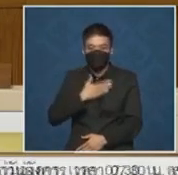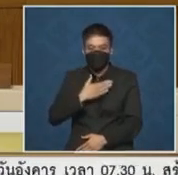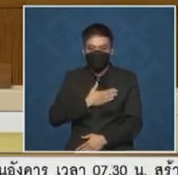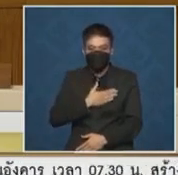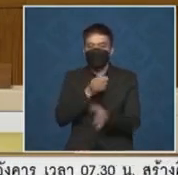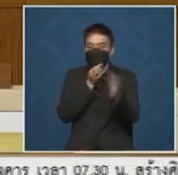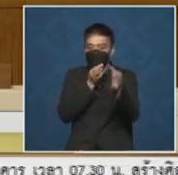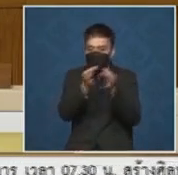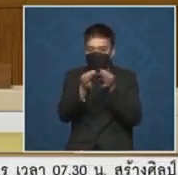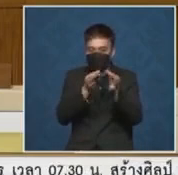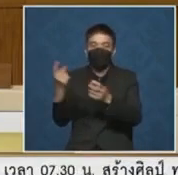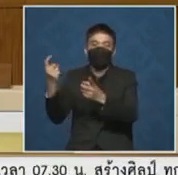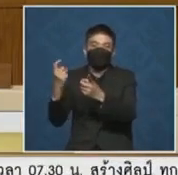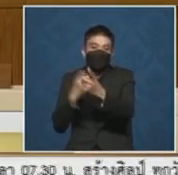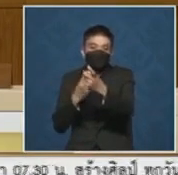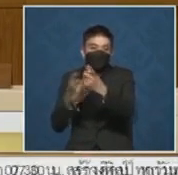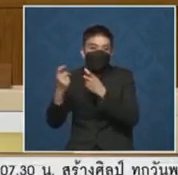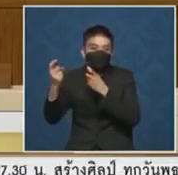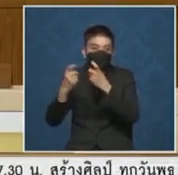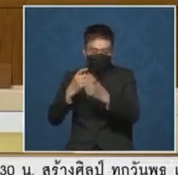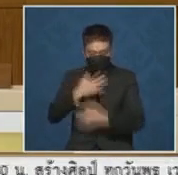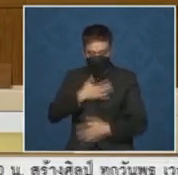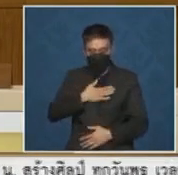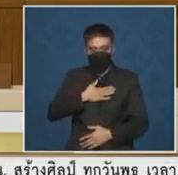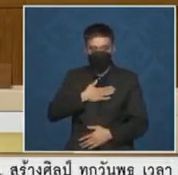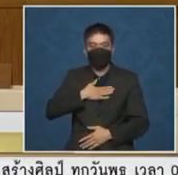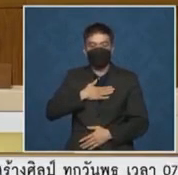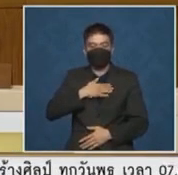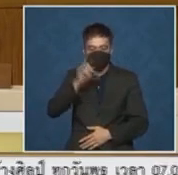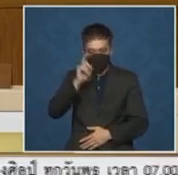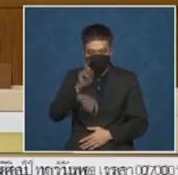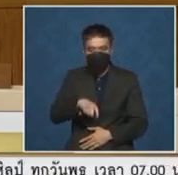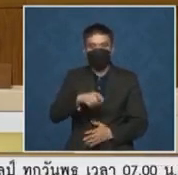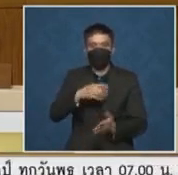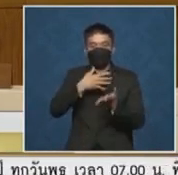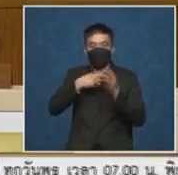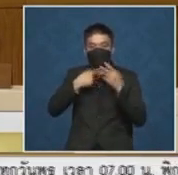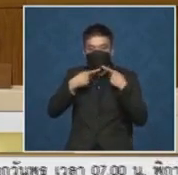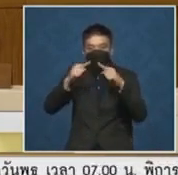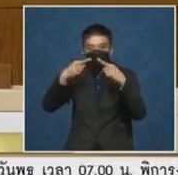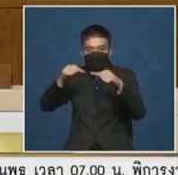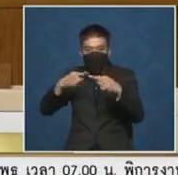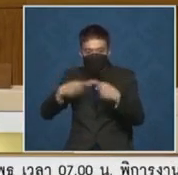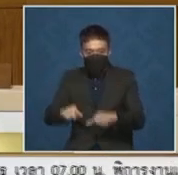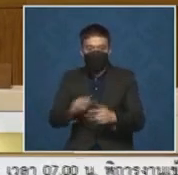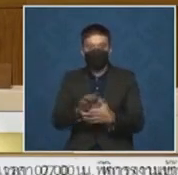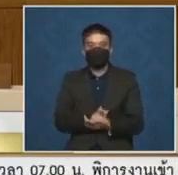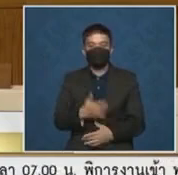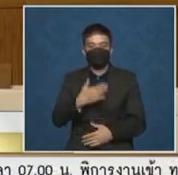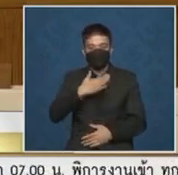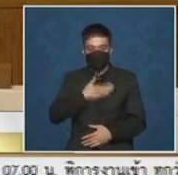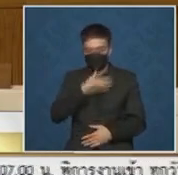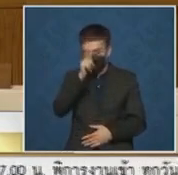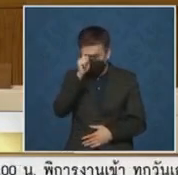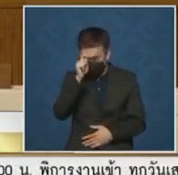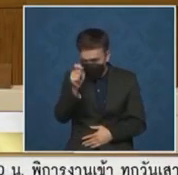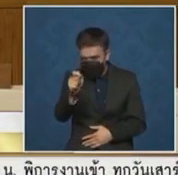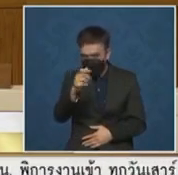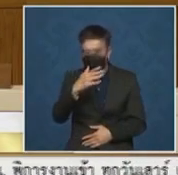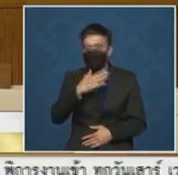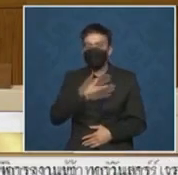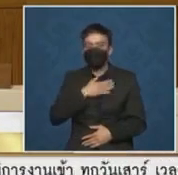ได้มีคำถามเกิดขึ้นผมก็จะพยายามตอบให้นะฮะซึ่งด้วยความเคารพ